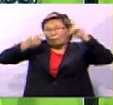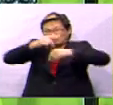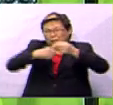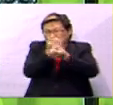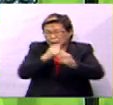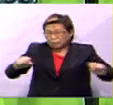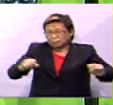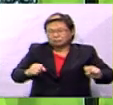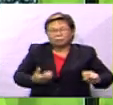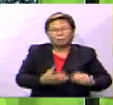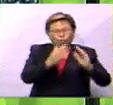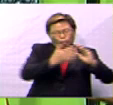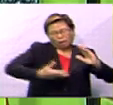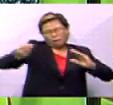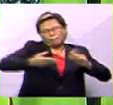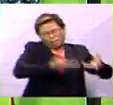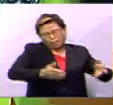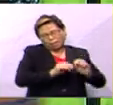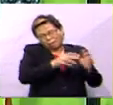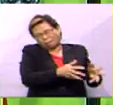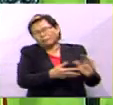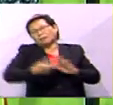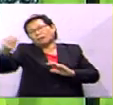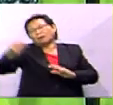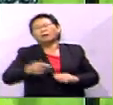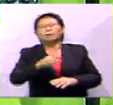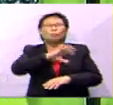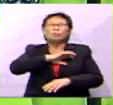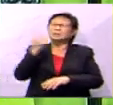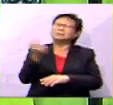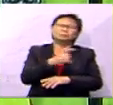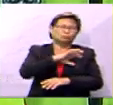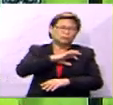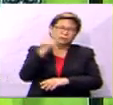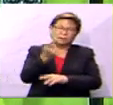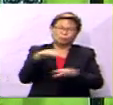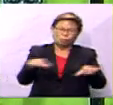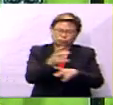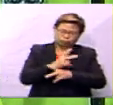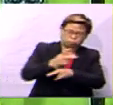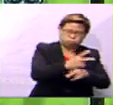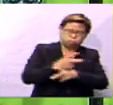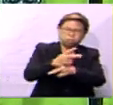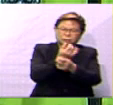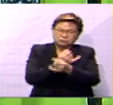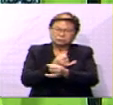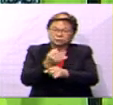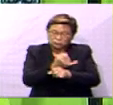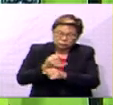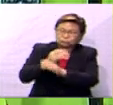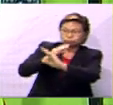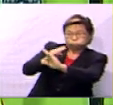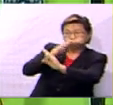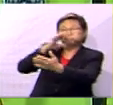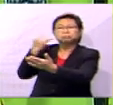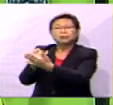bila meninggalkan kediaman dan harta benda. Macam mana jaminan pihak polis? Pihak polis sentiasa menjalankan rondaan pencegahan jenayah dan